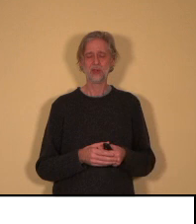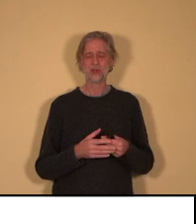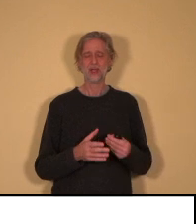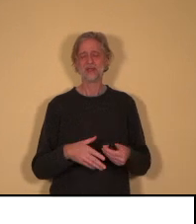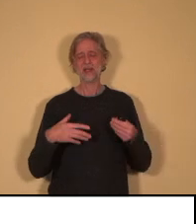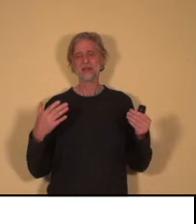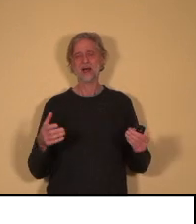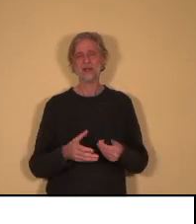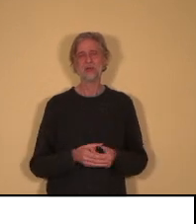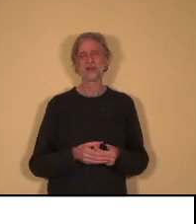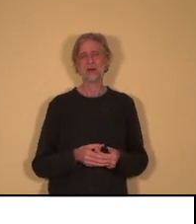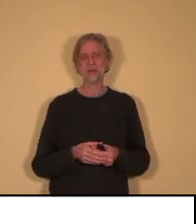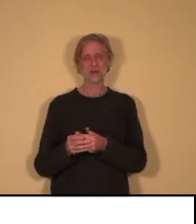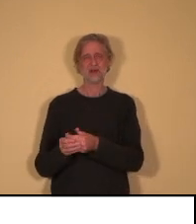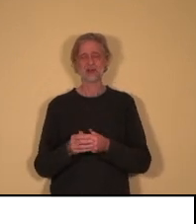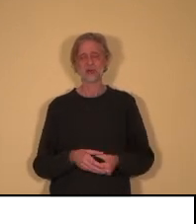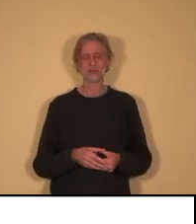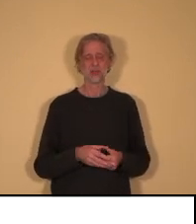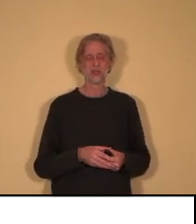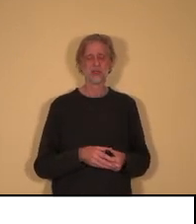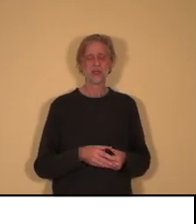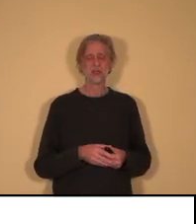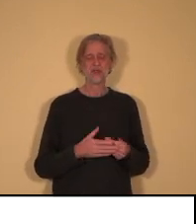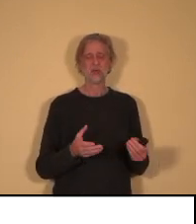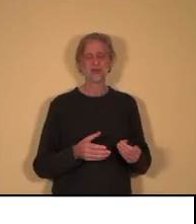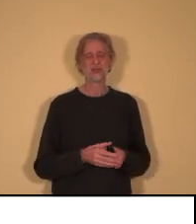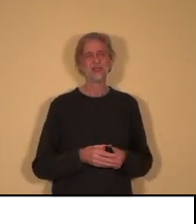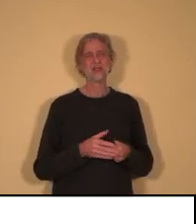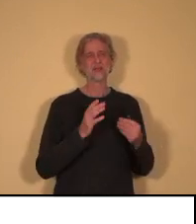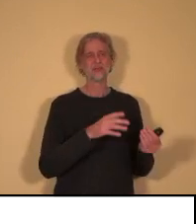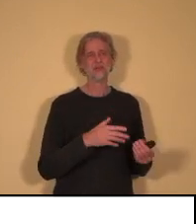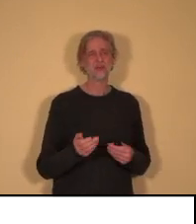Methanol enthält 100 Gramm Wasserstoff. Wie groß